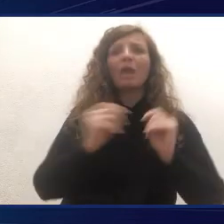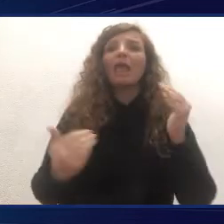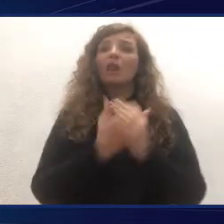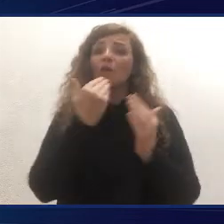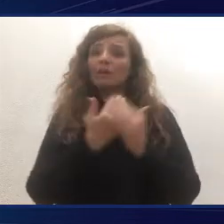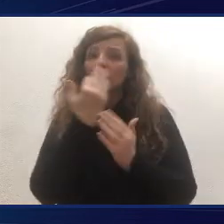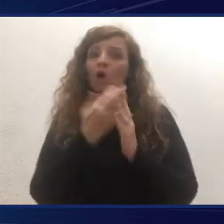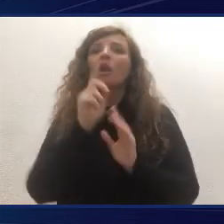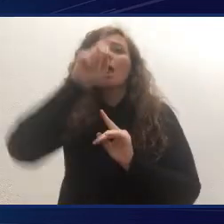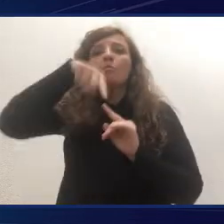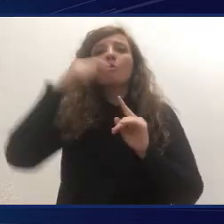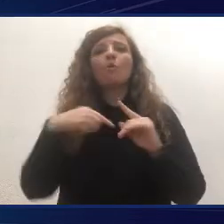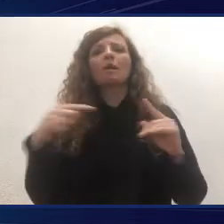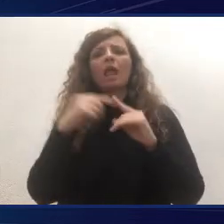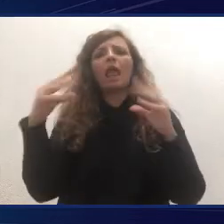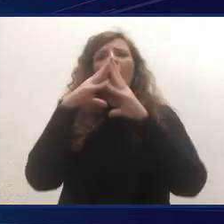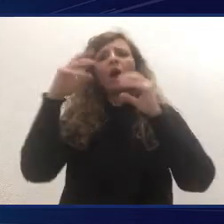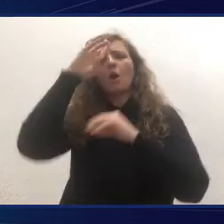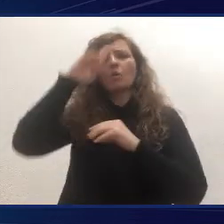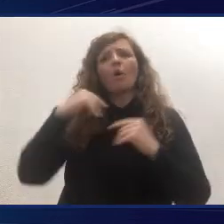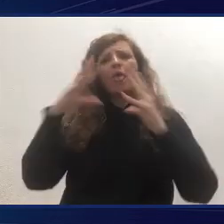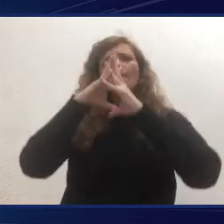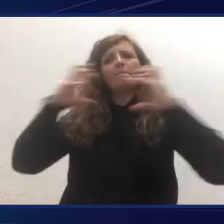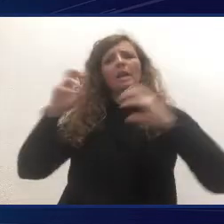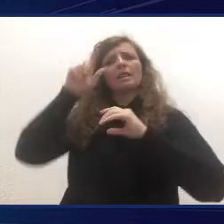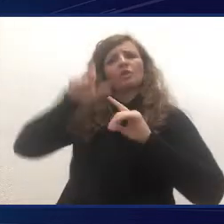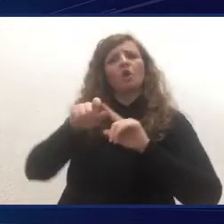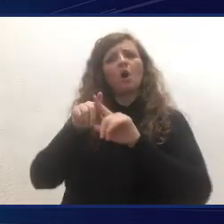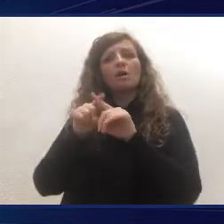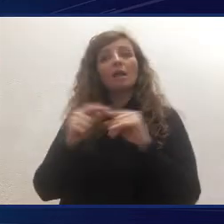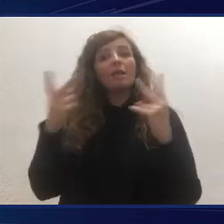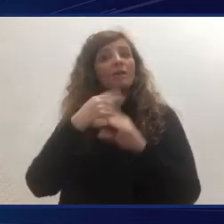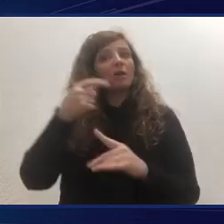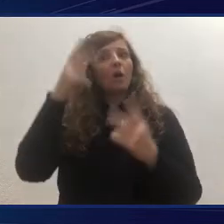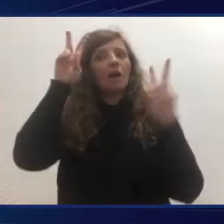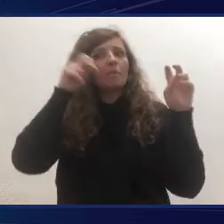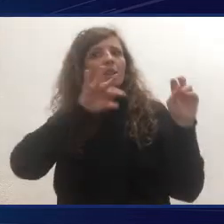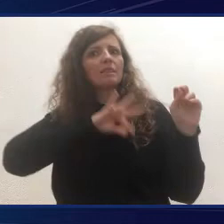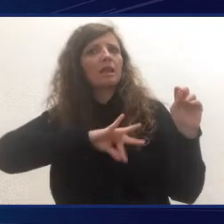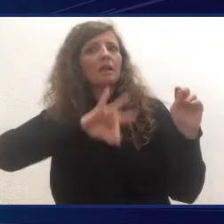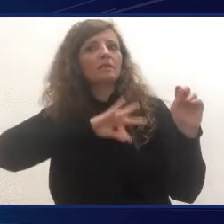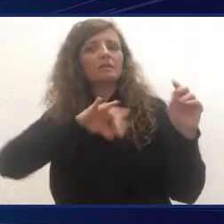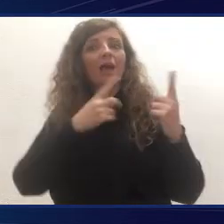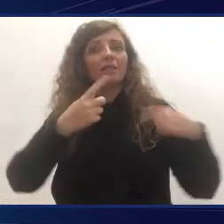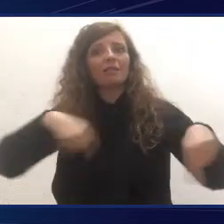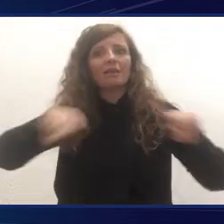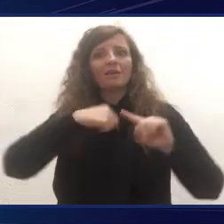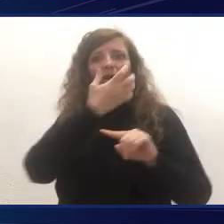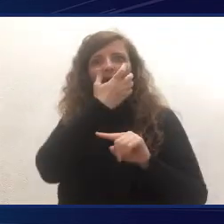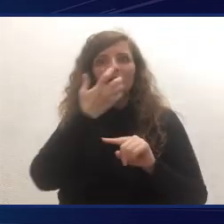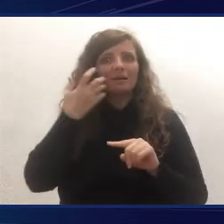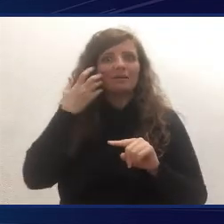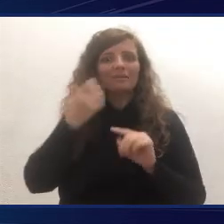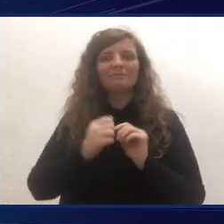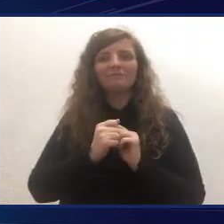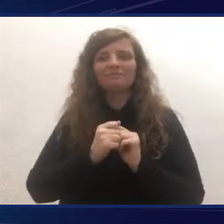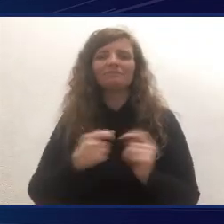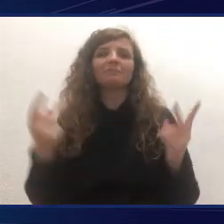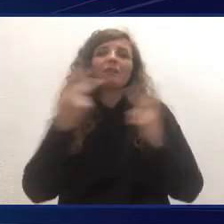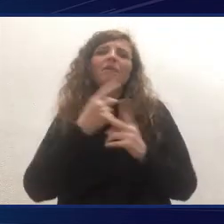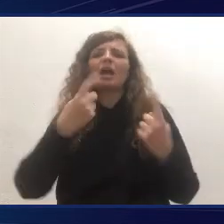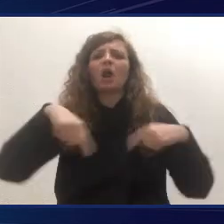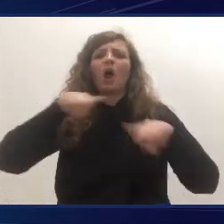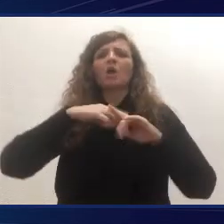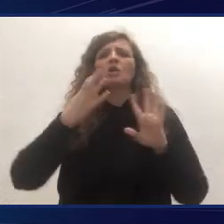management, sull'innovazione e anche sull'imprenditorialità, che è un argomento molto interessante a cui noi teniamo